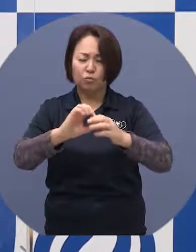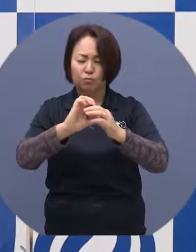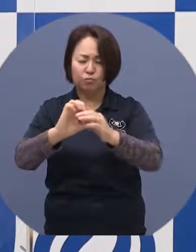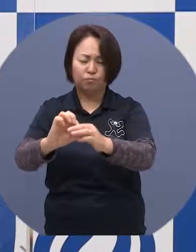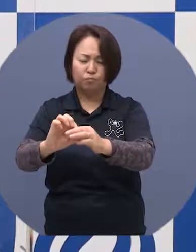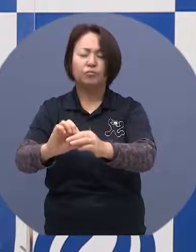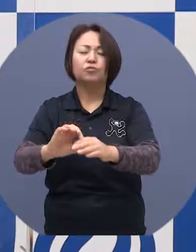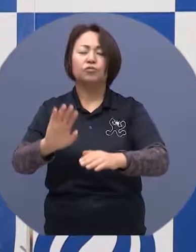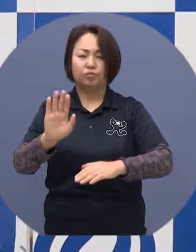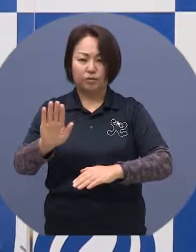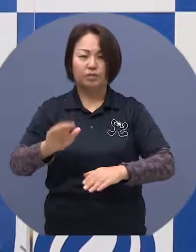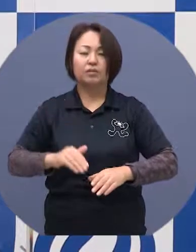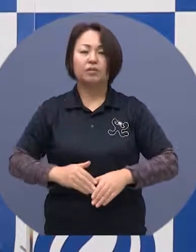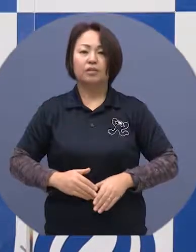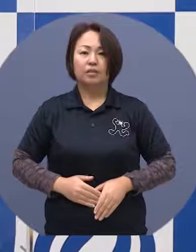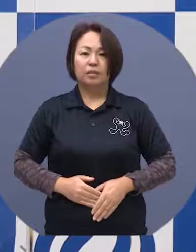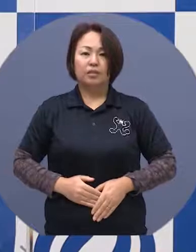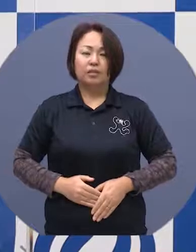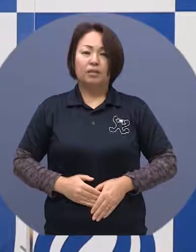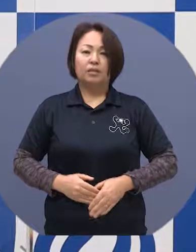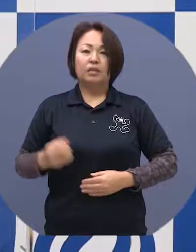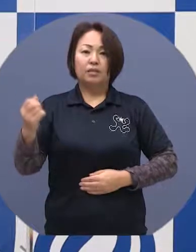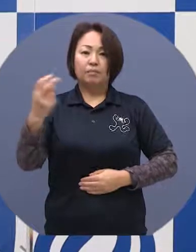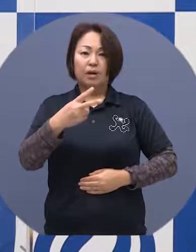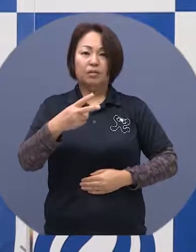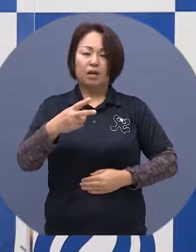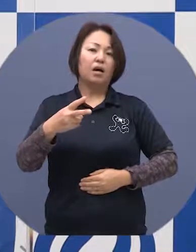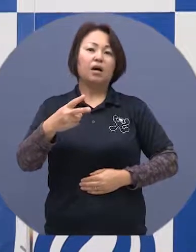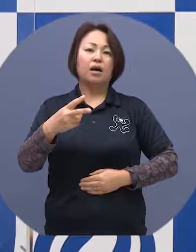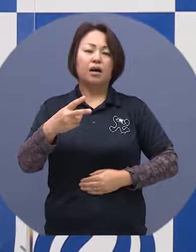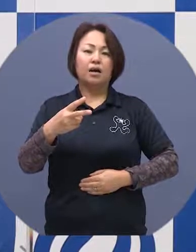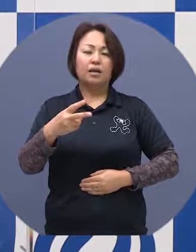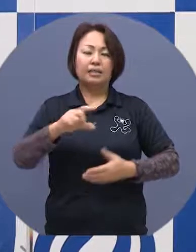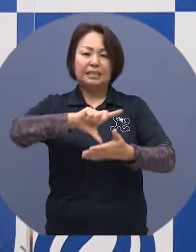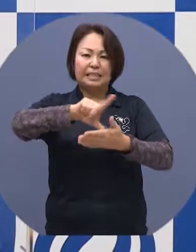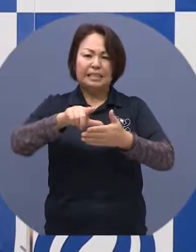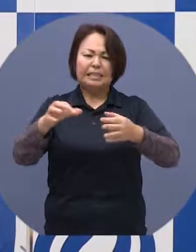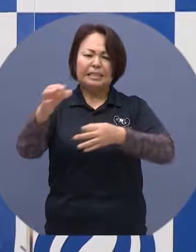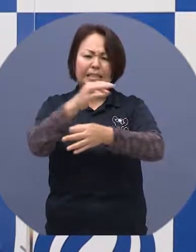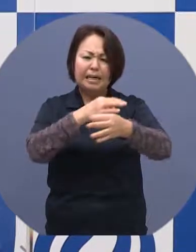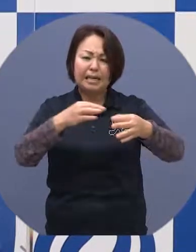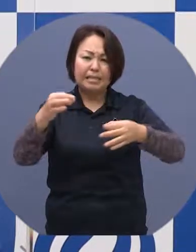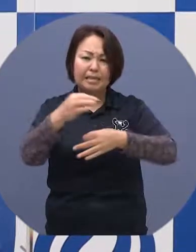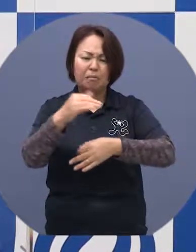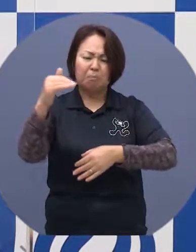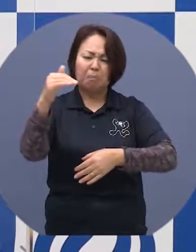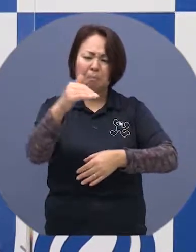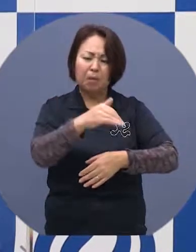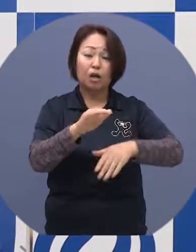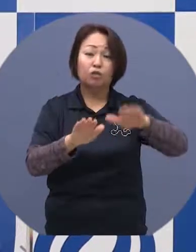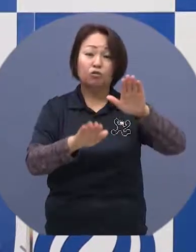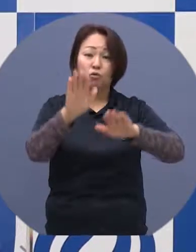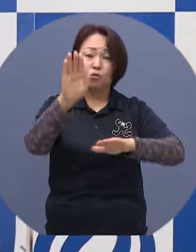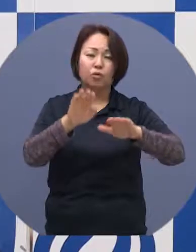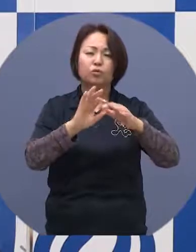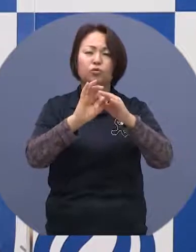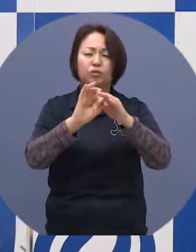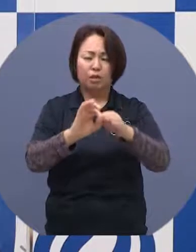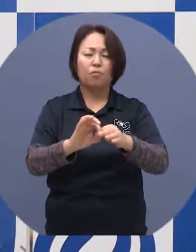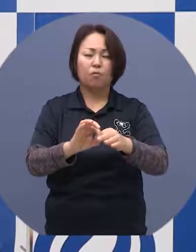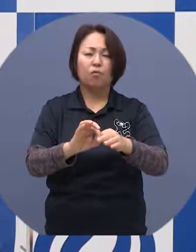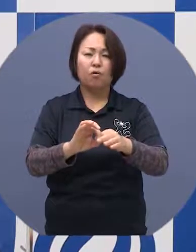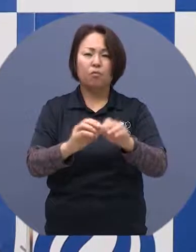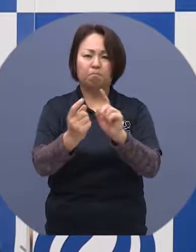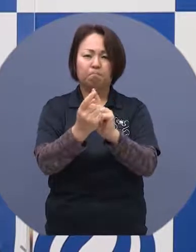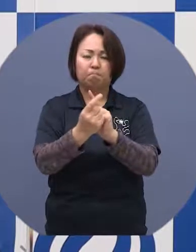ますまた同時に大きな影響を受けております実兄際に対しましても今日の発表事項の中でもありますけれど